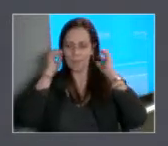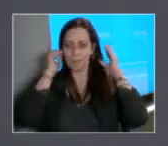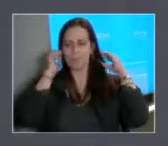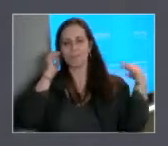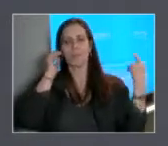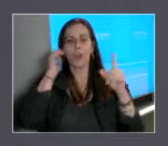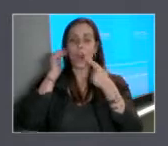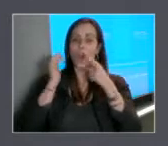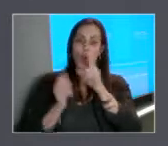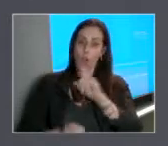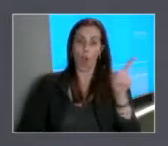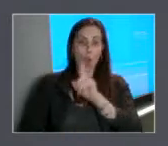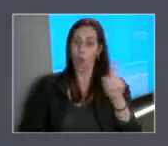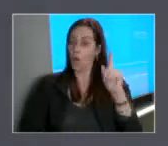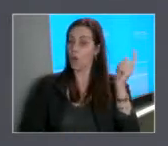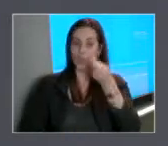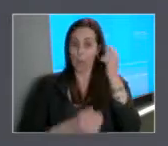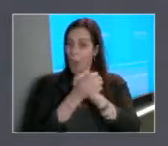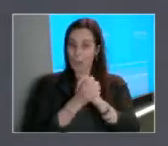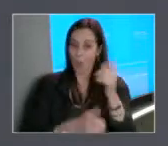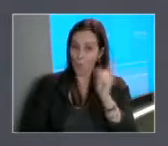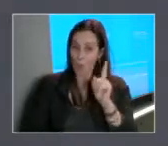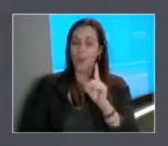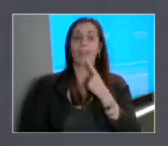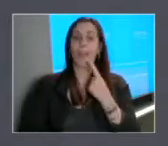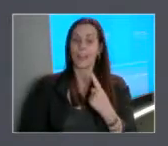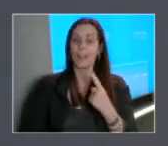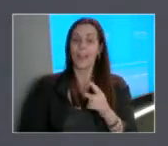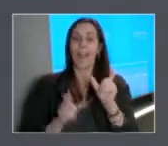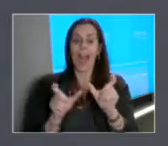העברית. לא שבת שלום, אלא